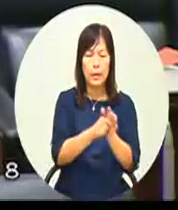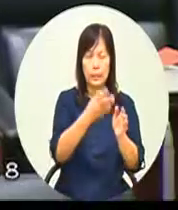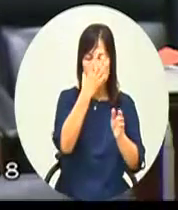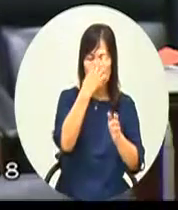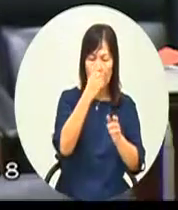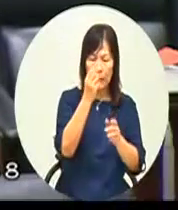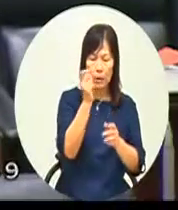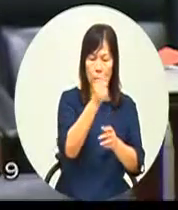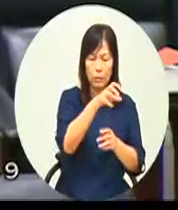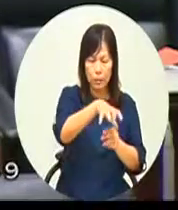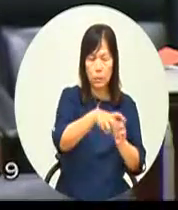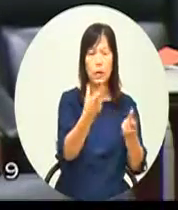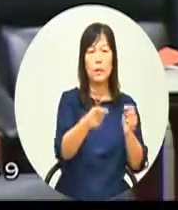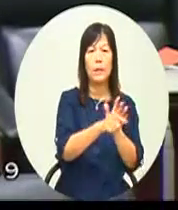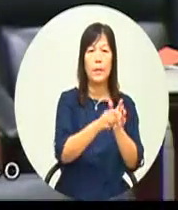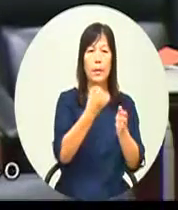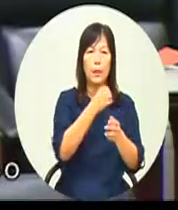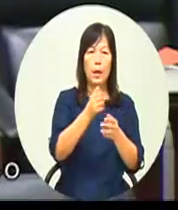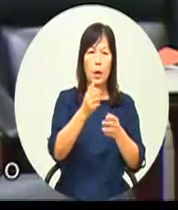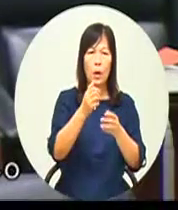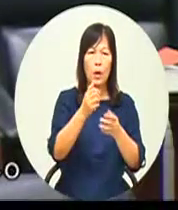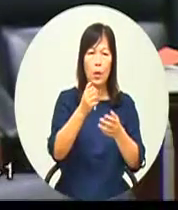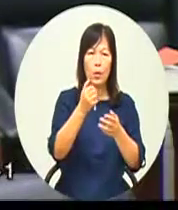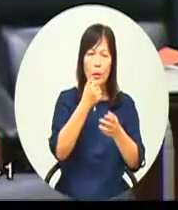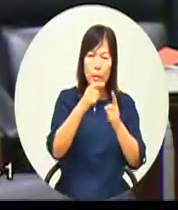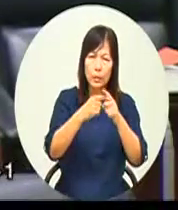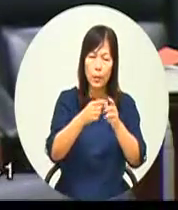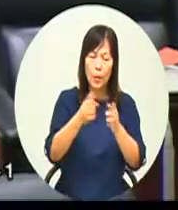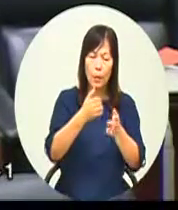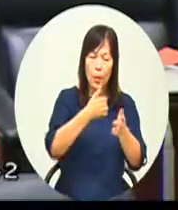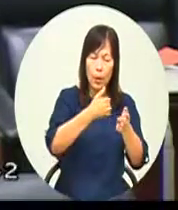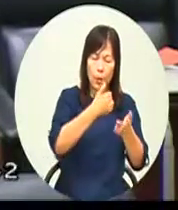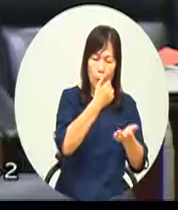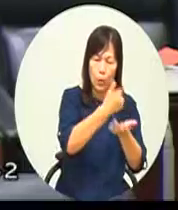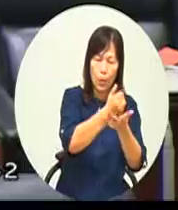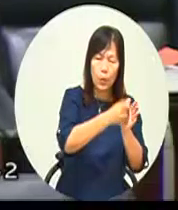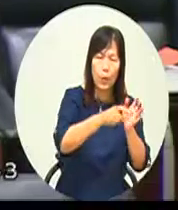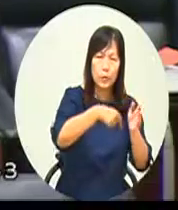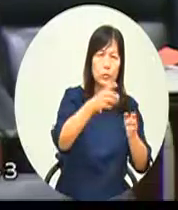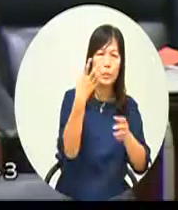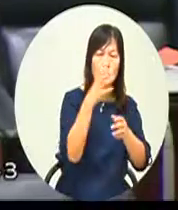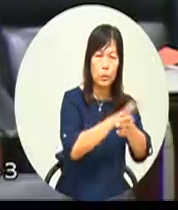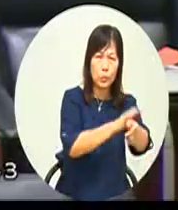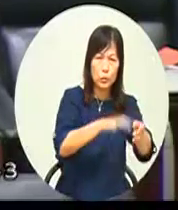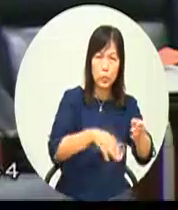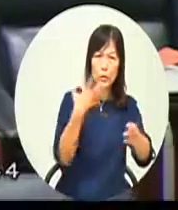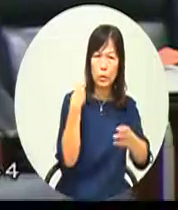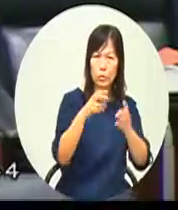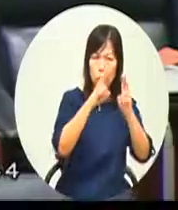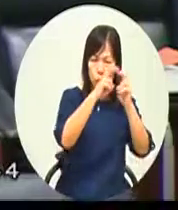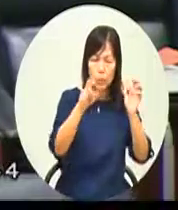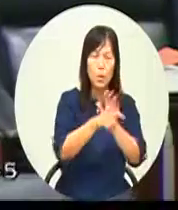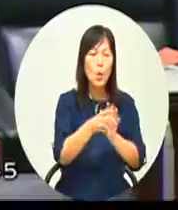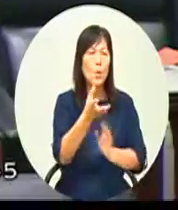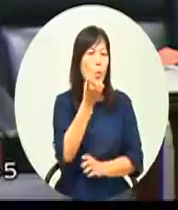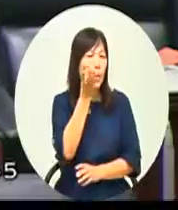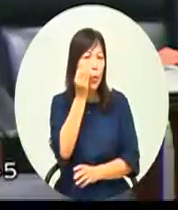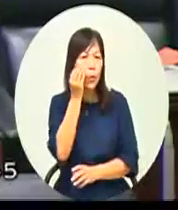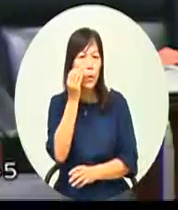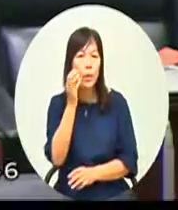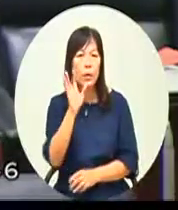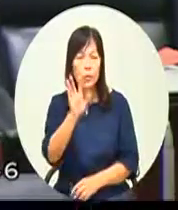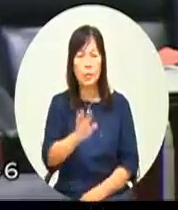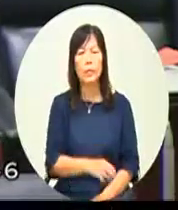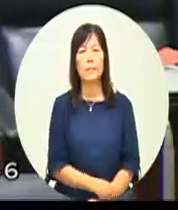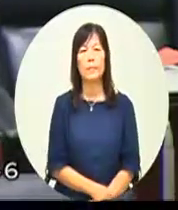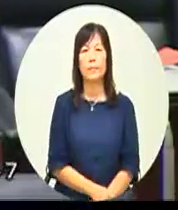那边哦，把旅客带到去左营的旧城那边参访一些文化古